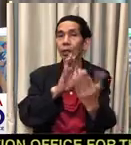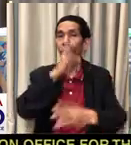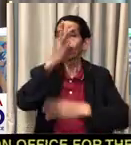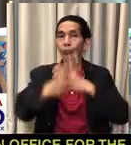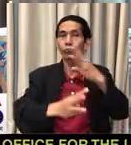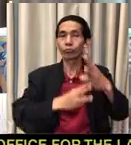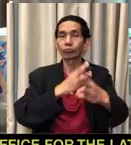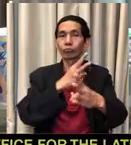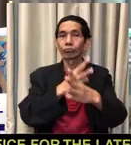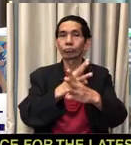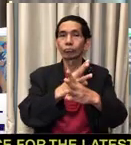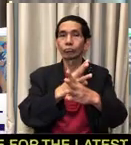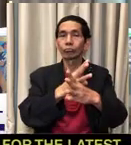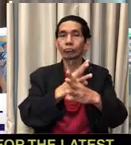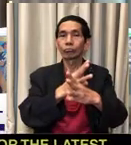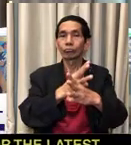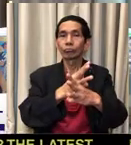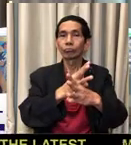mundo.